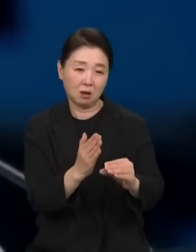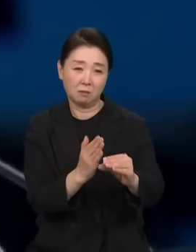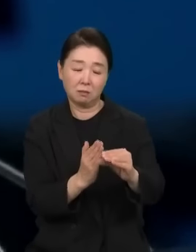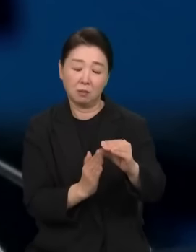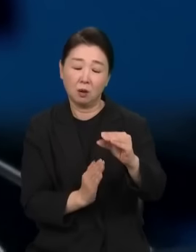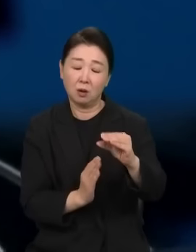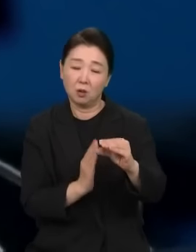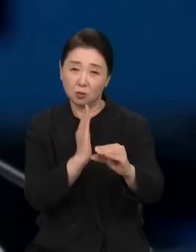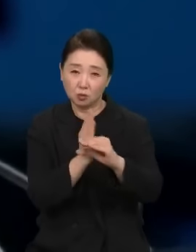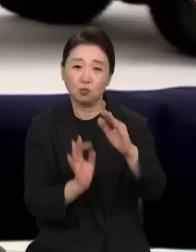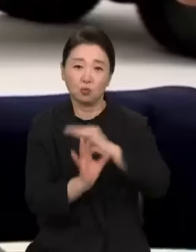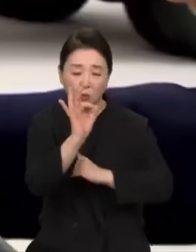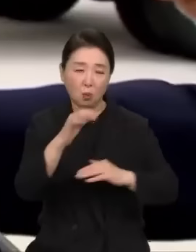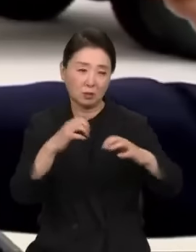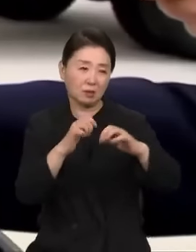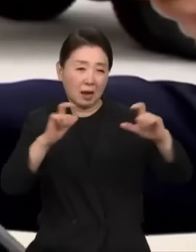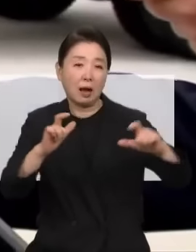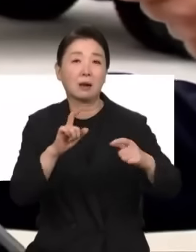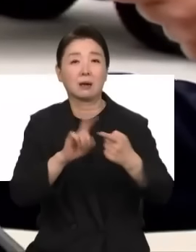자재를 촉구하고